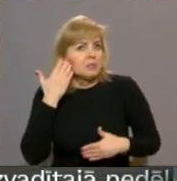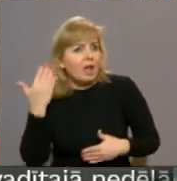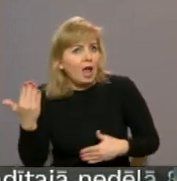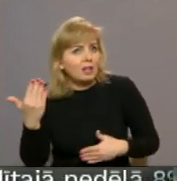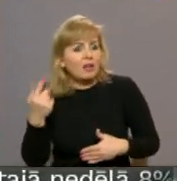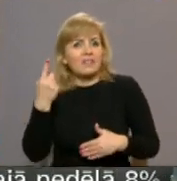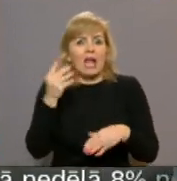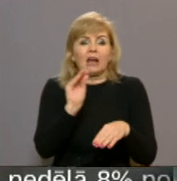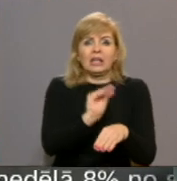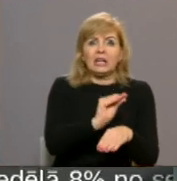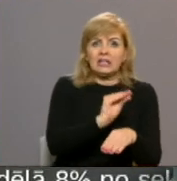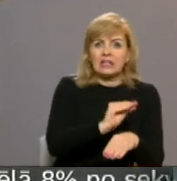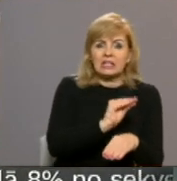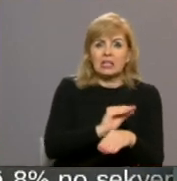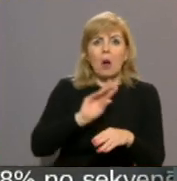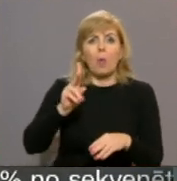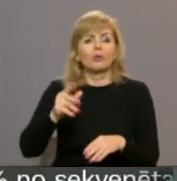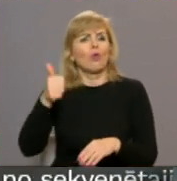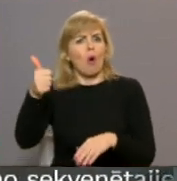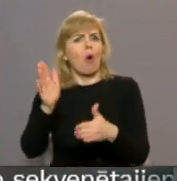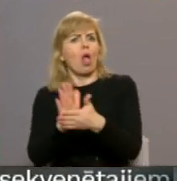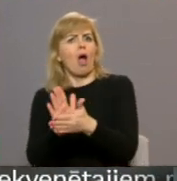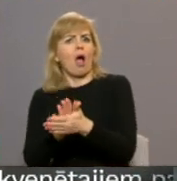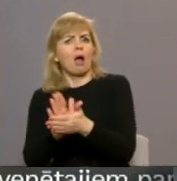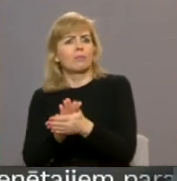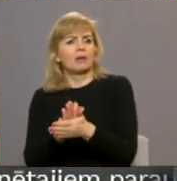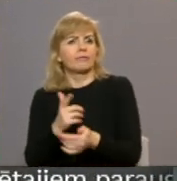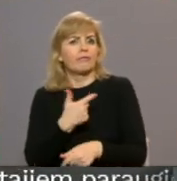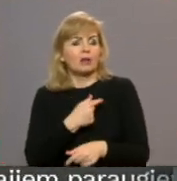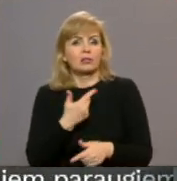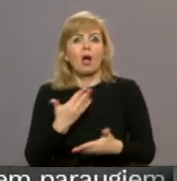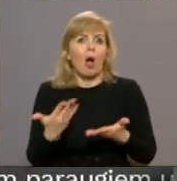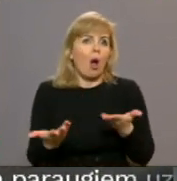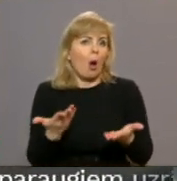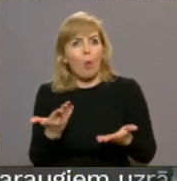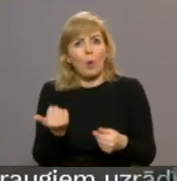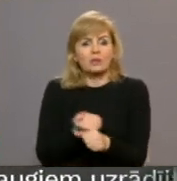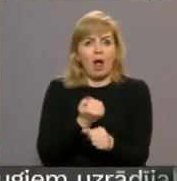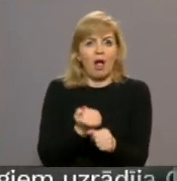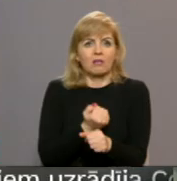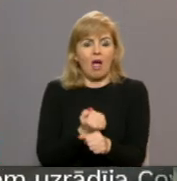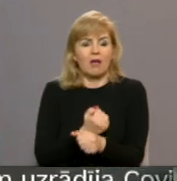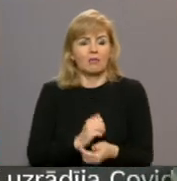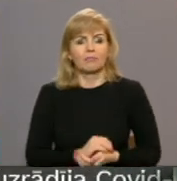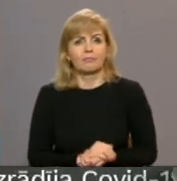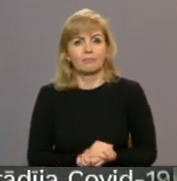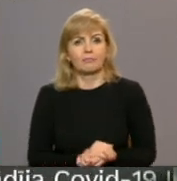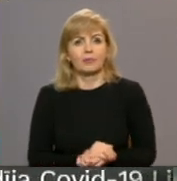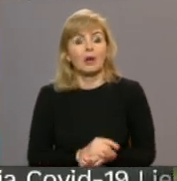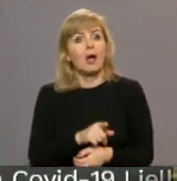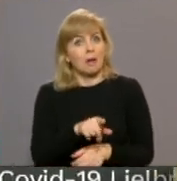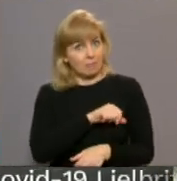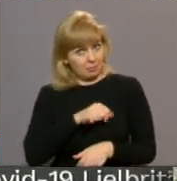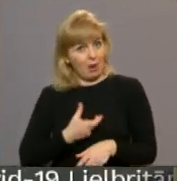Vieni kritizē, otri slavē. Nu, kaut kas jau jādara, laikam ir. Bet